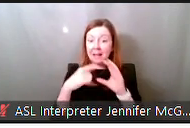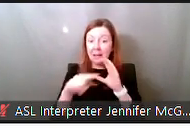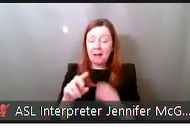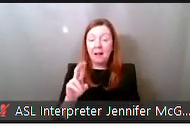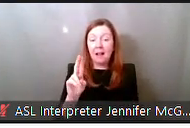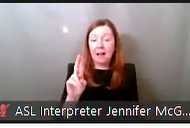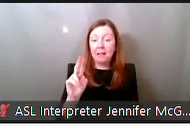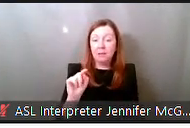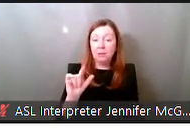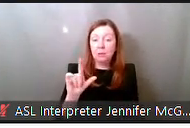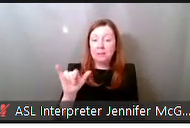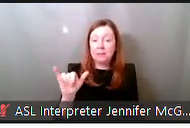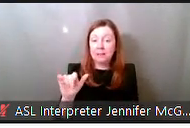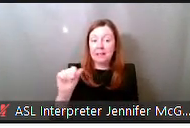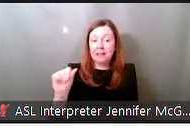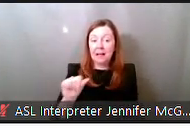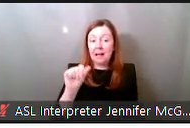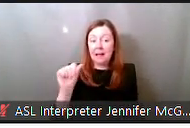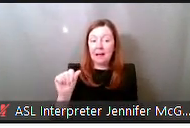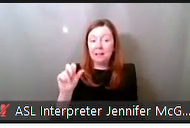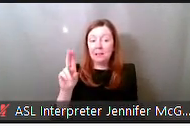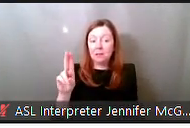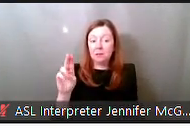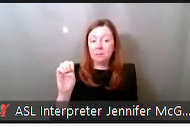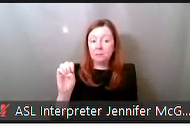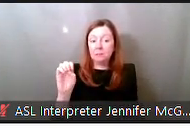215814683七，或者是说